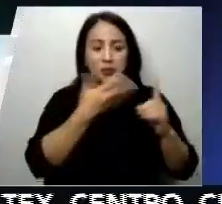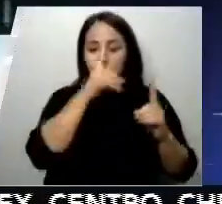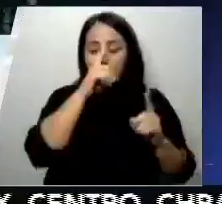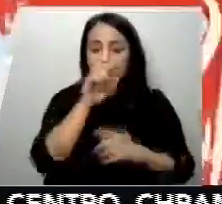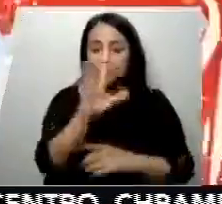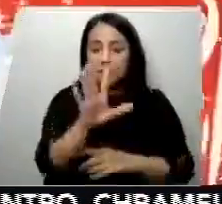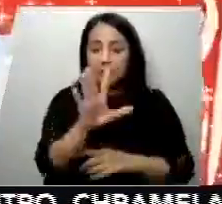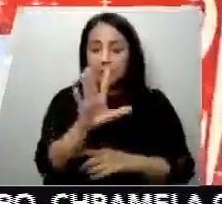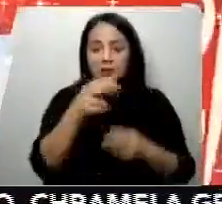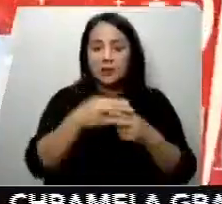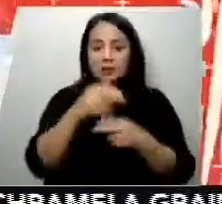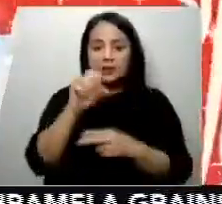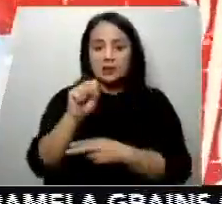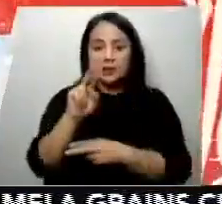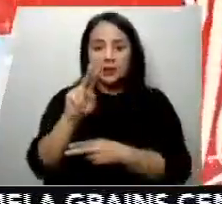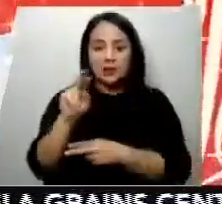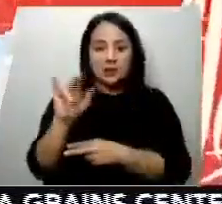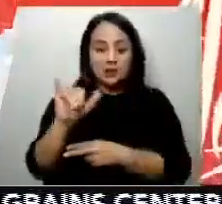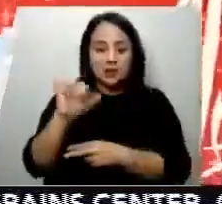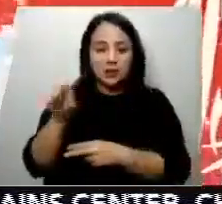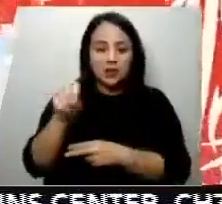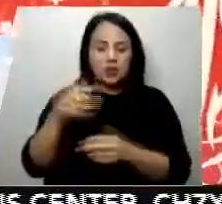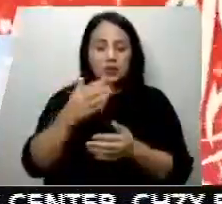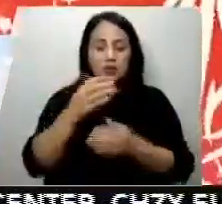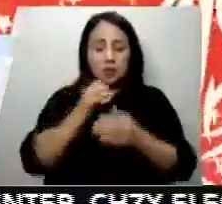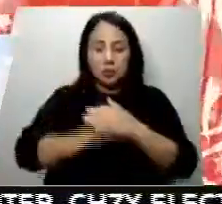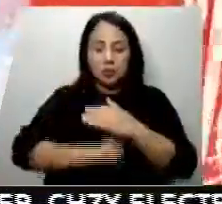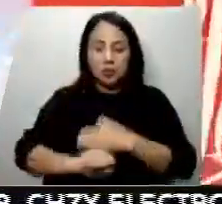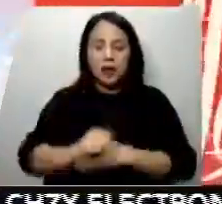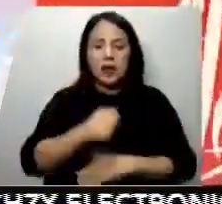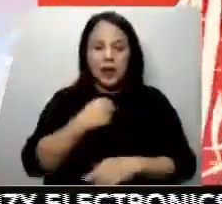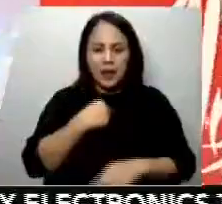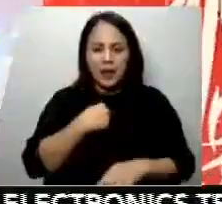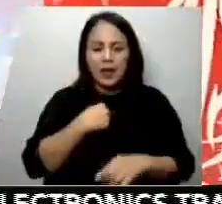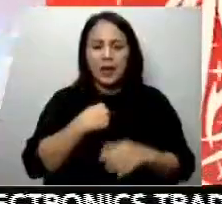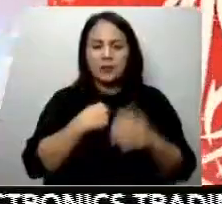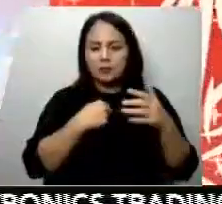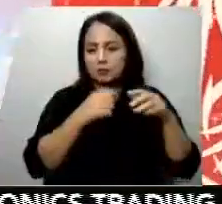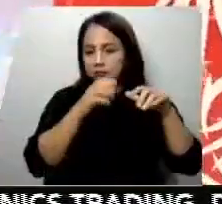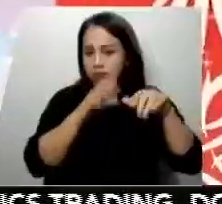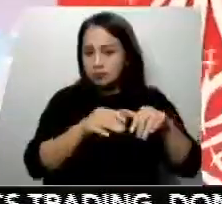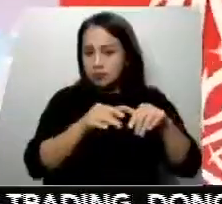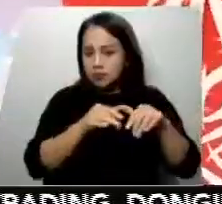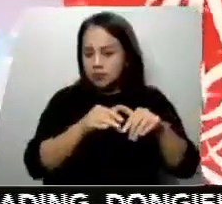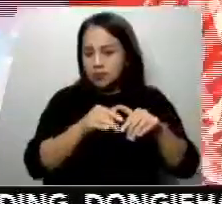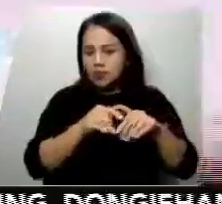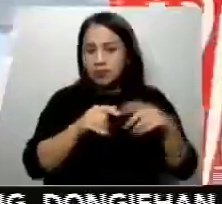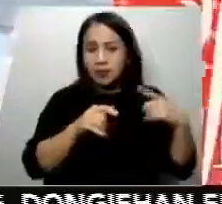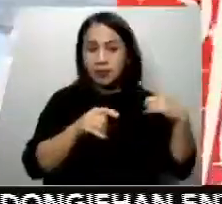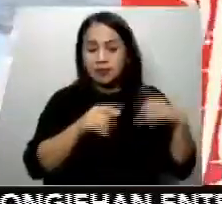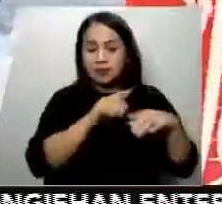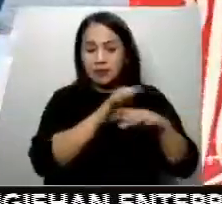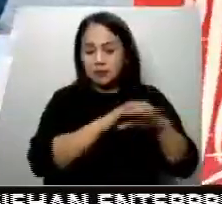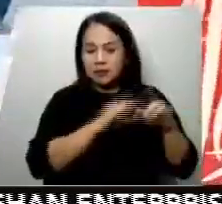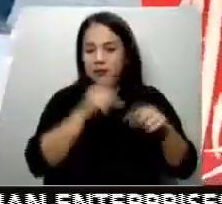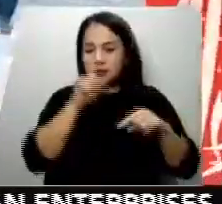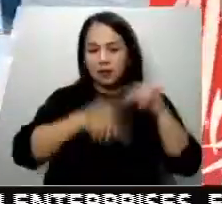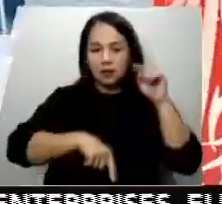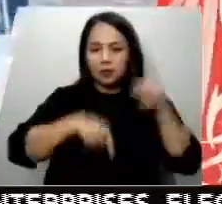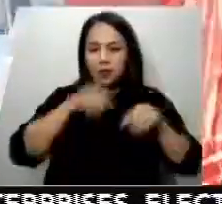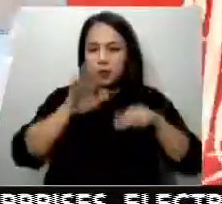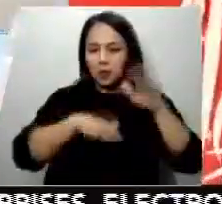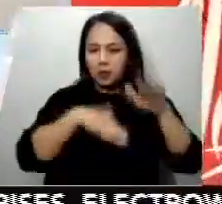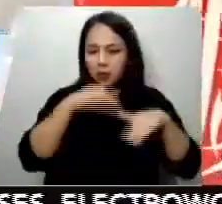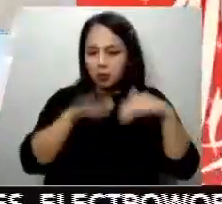John. Isinilang siya na may diferensya sa kaliwang binti, kaya hindi siya magkapaglakad. Ang